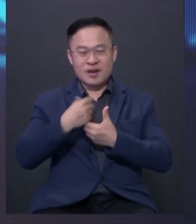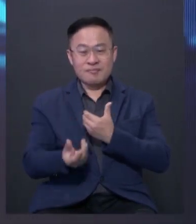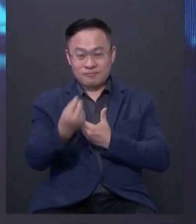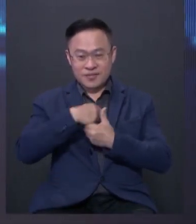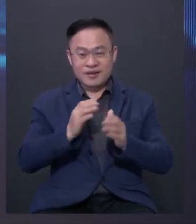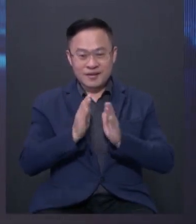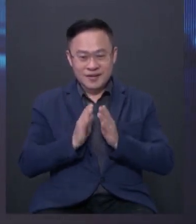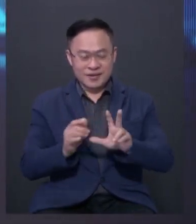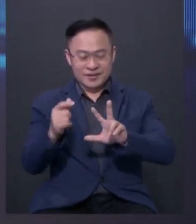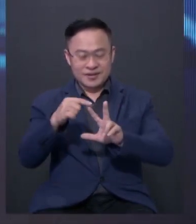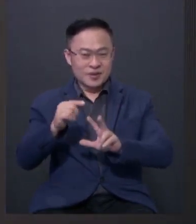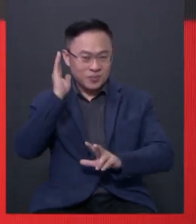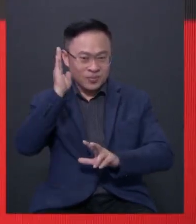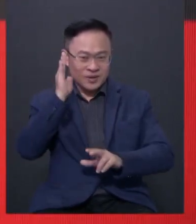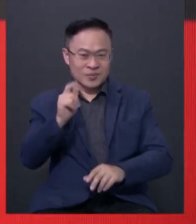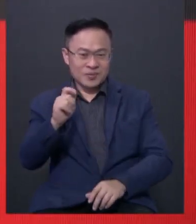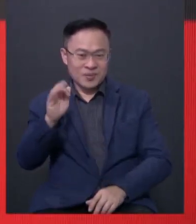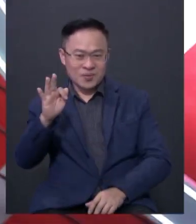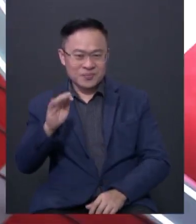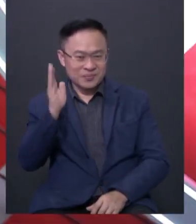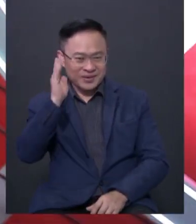แต่งานนะคะเที่ยงคืนยังโพสต์งานอยู่เลยนะ